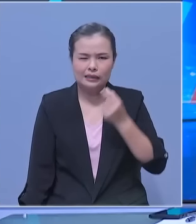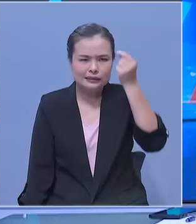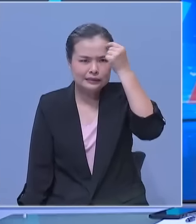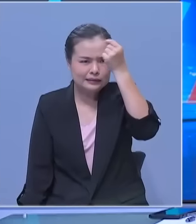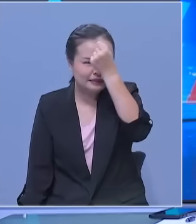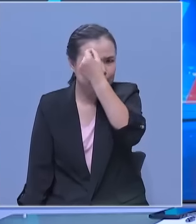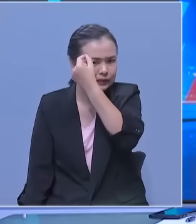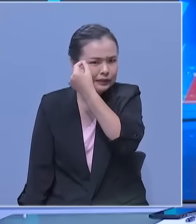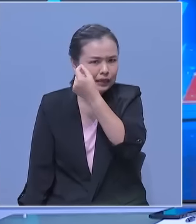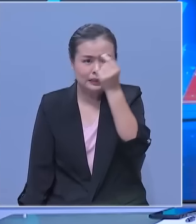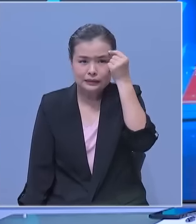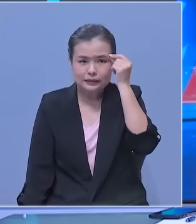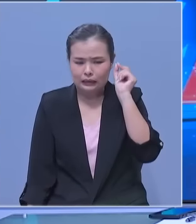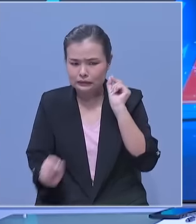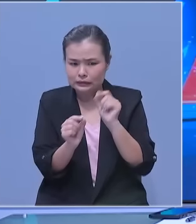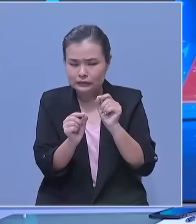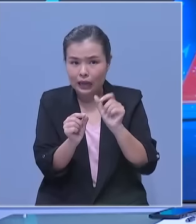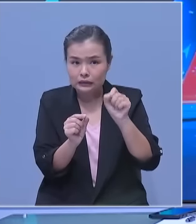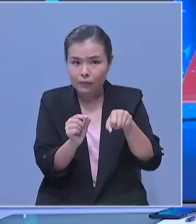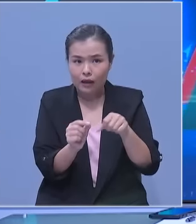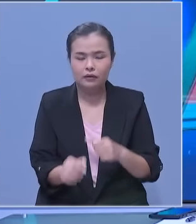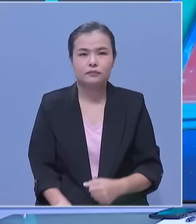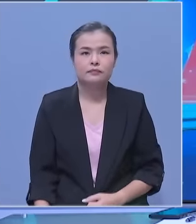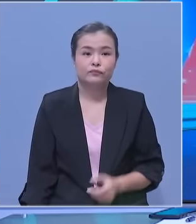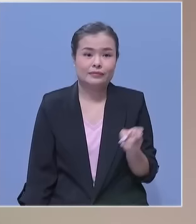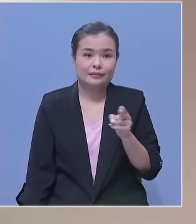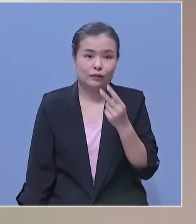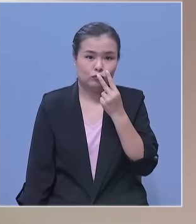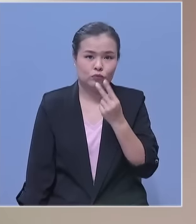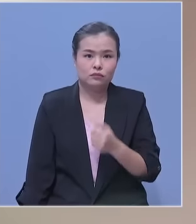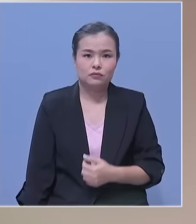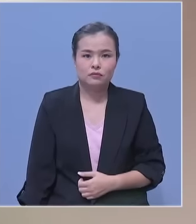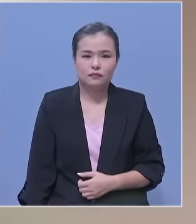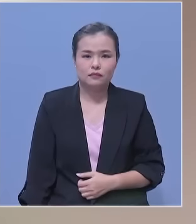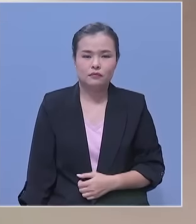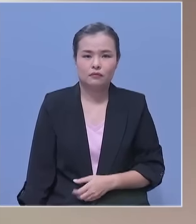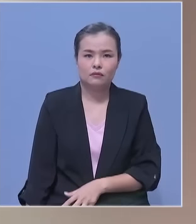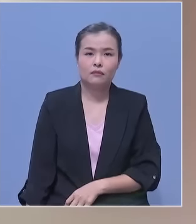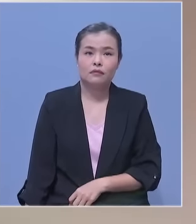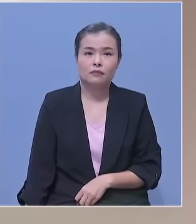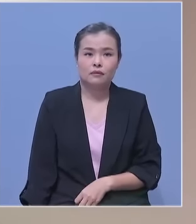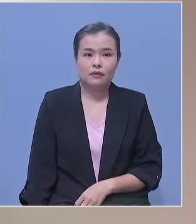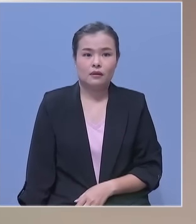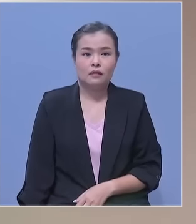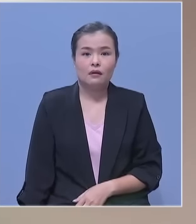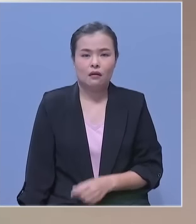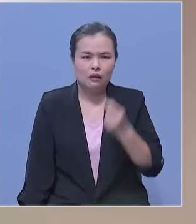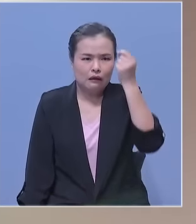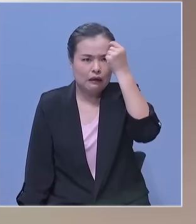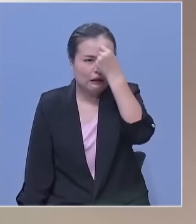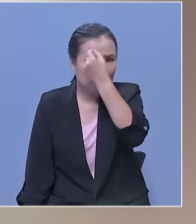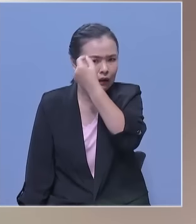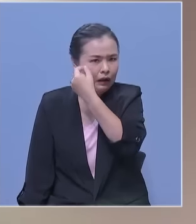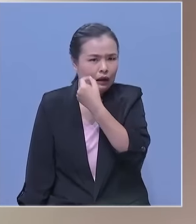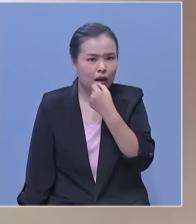สักใช่หรือเปล่าลองไปดูคลิปนี้กันก่อนนะคะ ไม่ต้องการให้คนมีรอยสักเข้าบอกให้รู้เรื่องครับพี่ผมมา